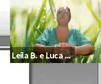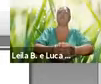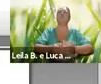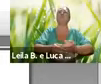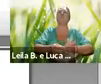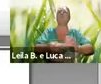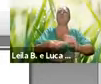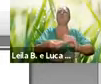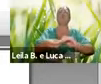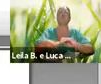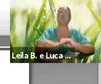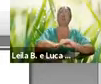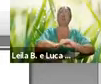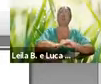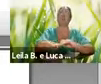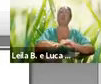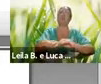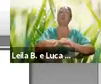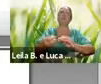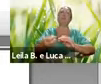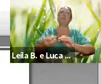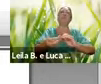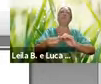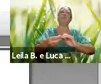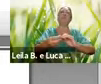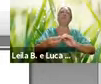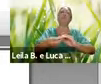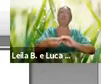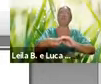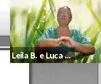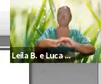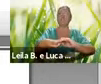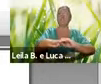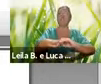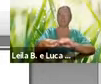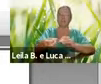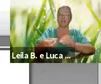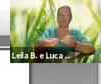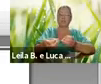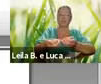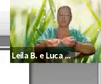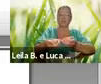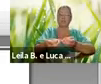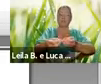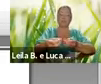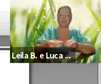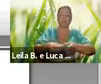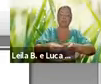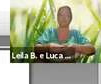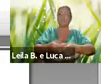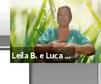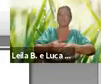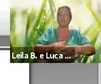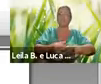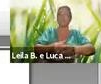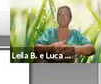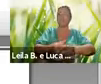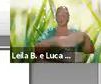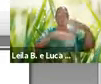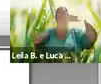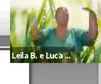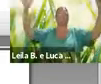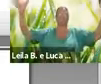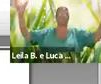Ci sentivamo quindi a nostro agio nel compito di cui eravamo investiti. Vuol dire, la casa dove loro